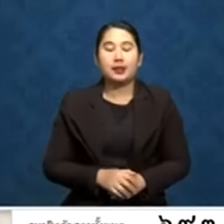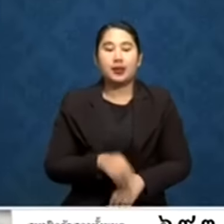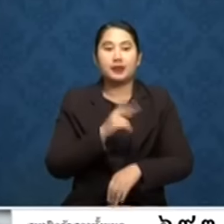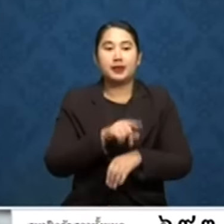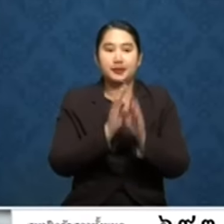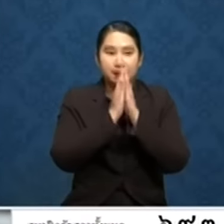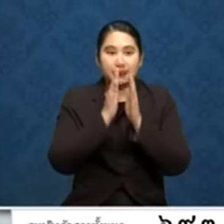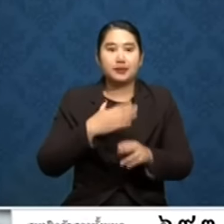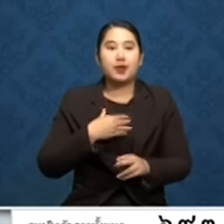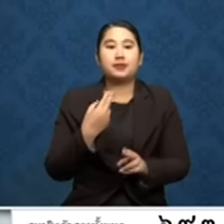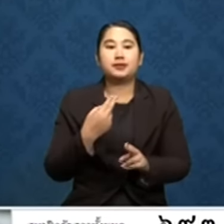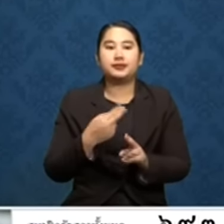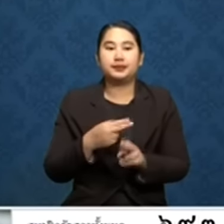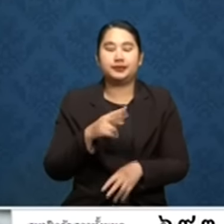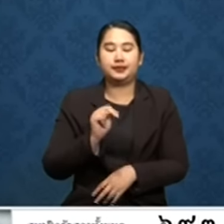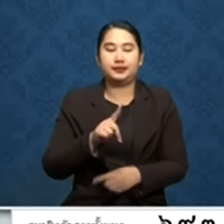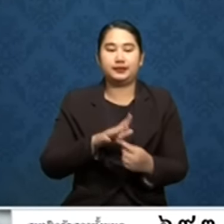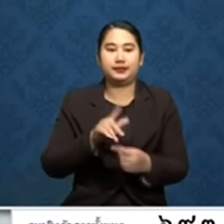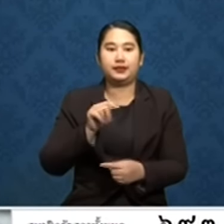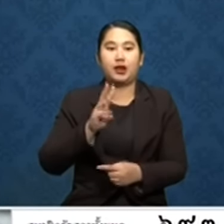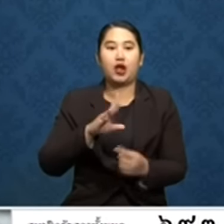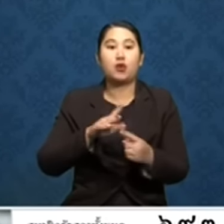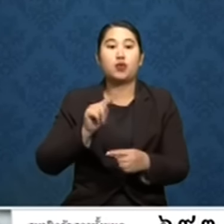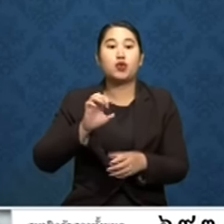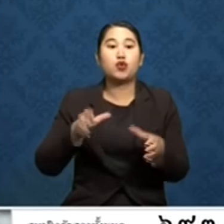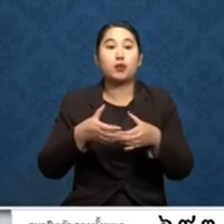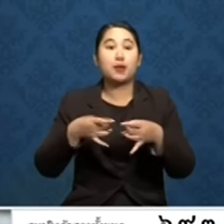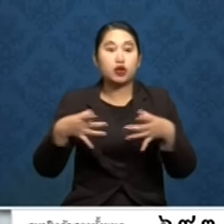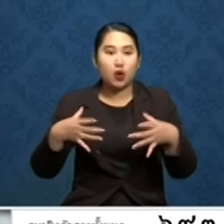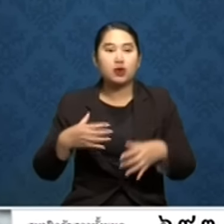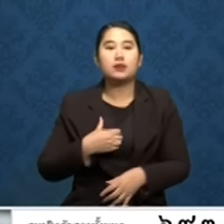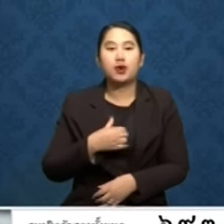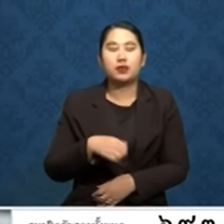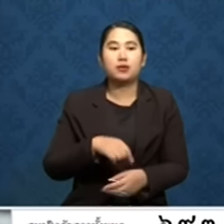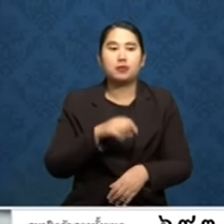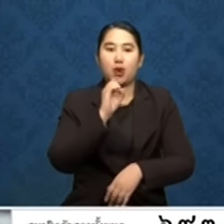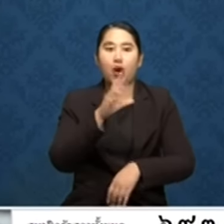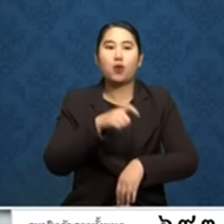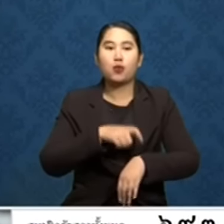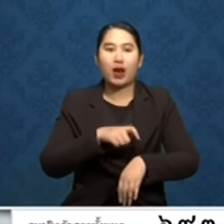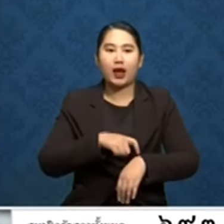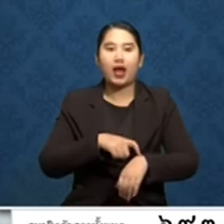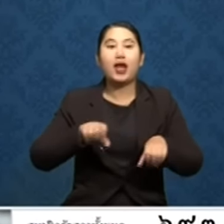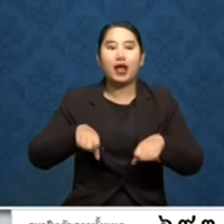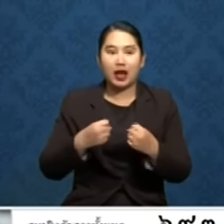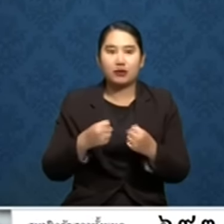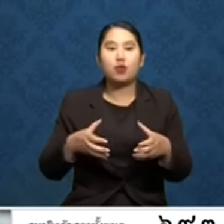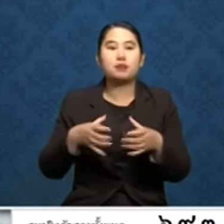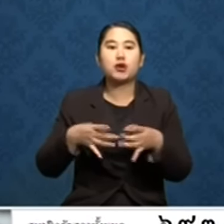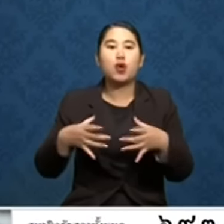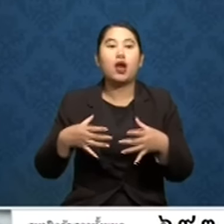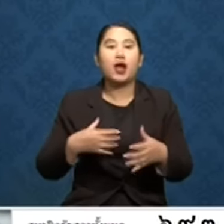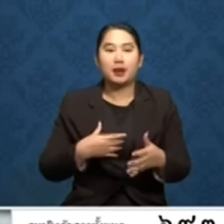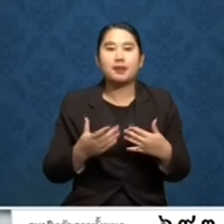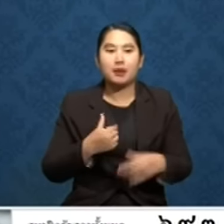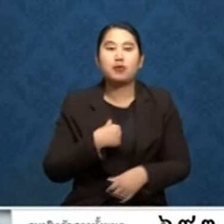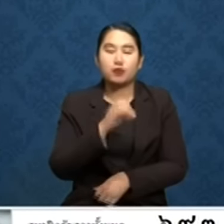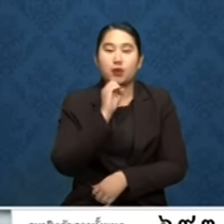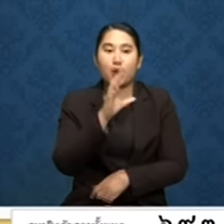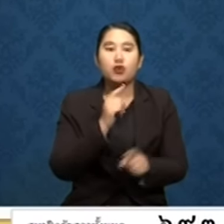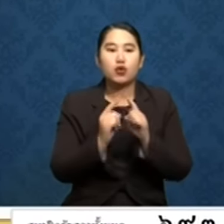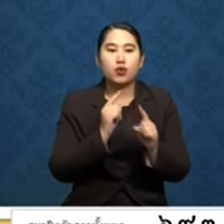รัฐวุฒิบัวประทุมบัญชีรายชื่อพรรคประชาชนในฐานะวิปฝ่ายค้านครับท่านประธานครับเวลาก็คงเป็นการหักจากฝ่ายค้านนะครับแต่ว่าที่ผมจำเป็นต้องหารือก็คือว่